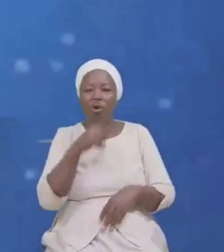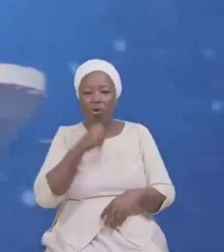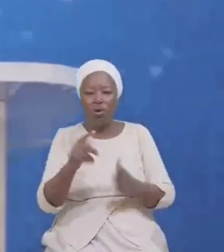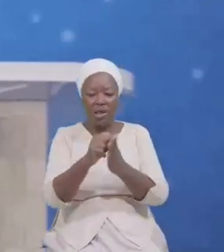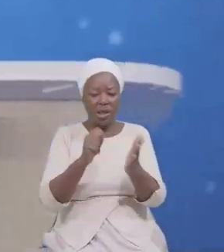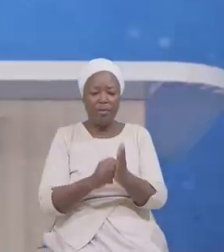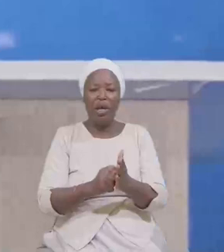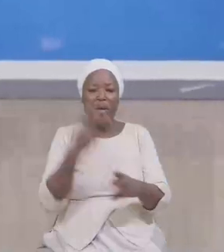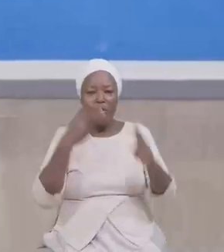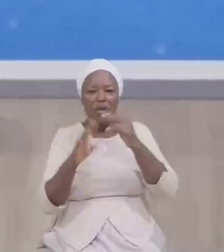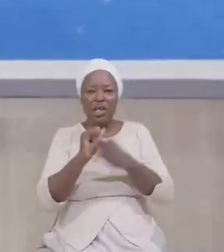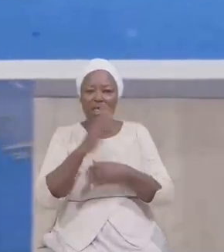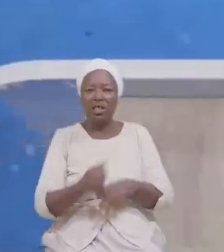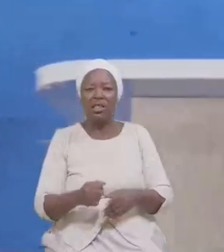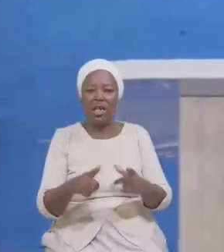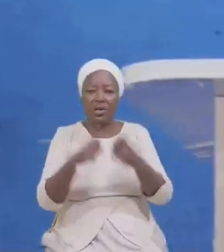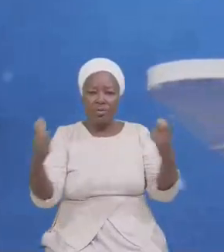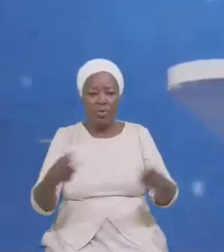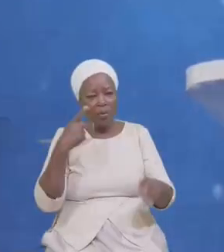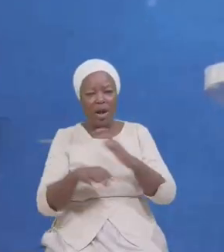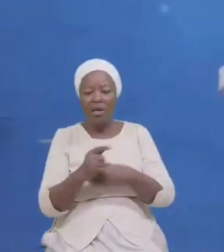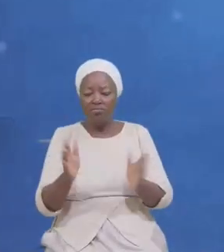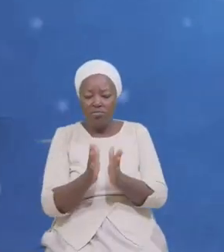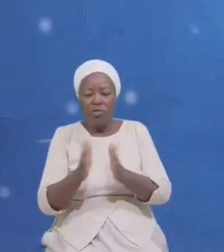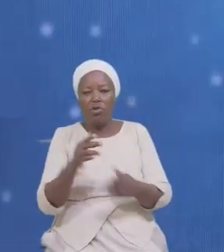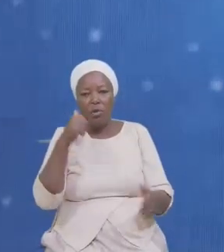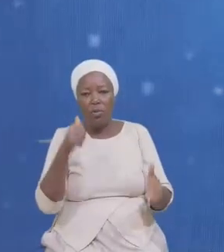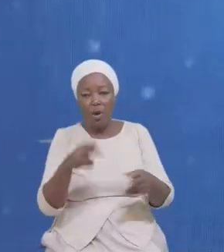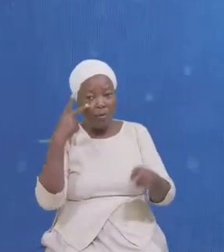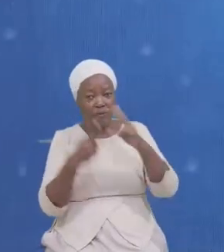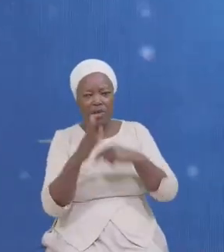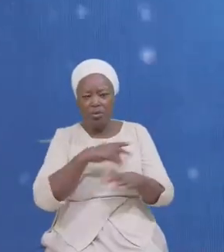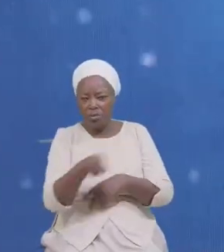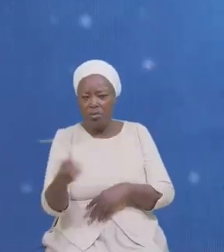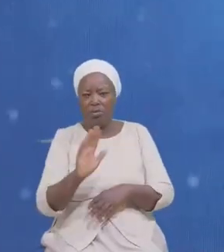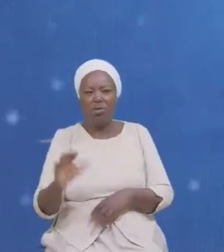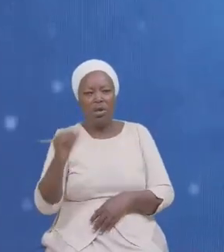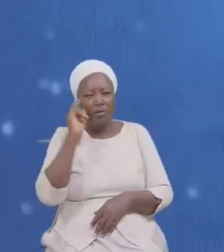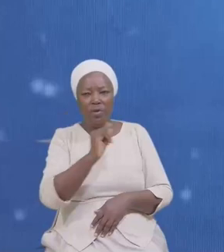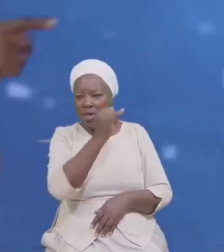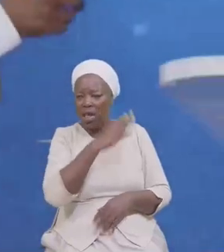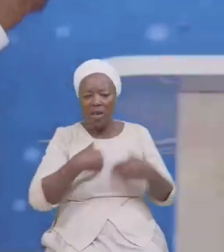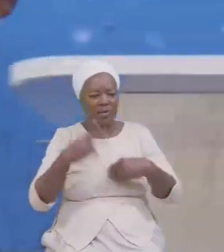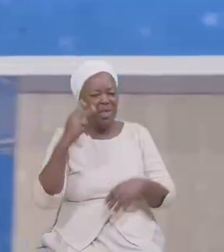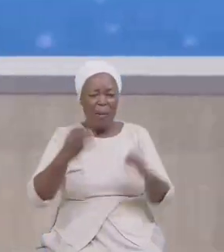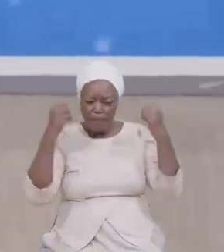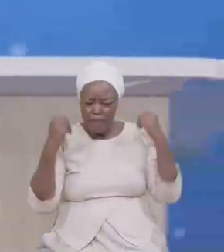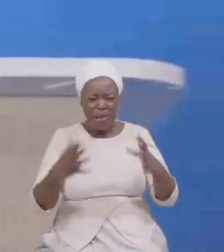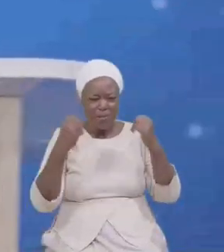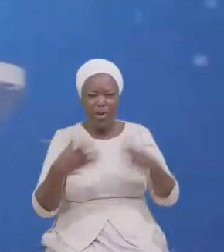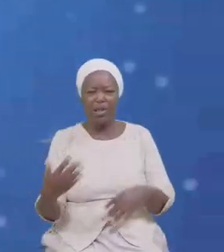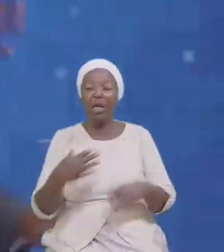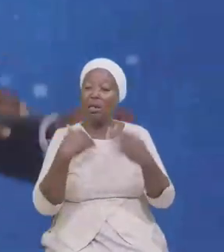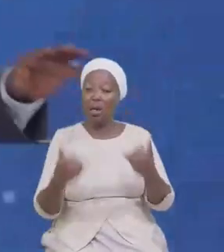prophètes majeurs et les prophètes mineurs. Ces enfants d'Israël, ils avaient vu beaucoup de choses. Maintenant, Dieu